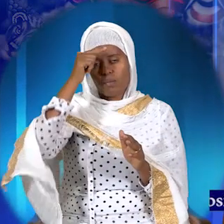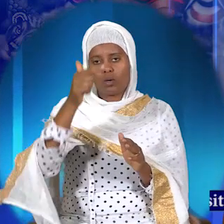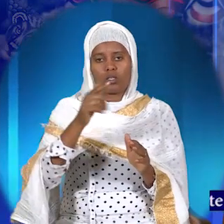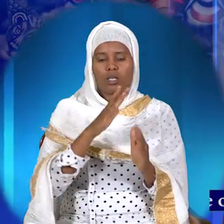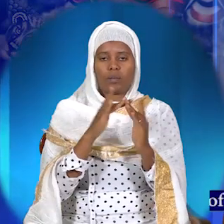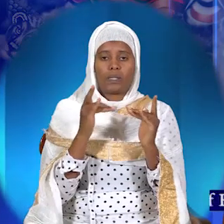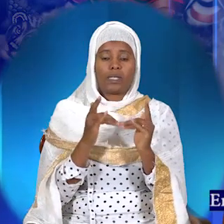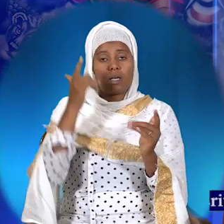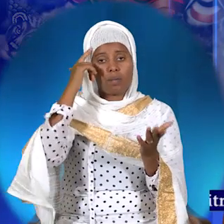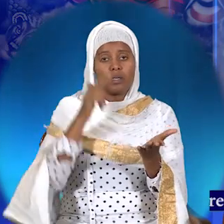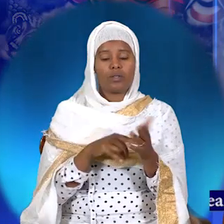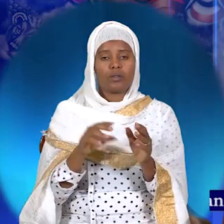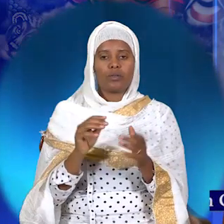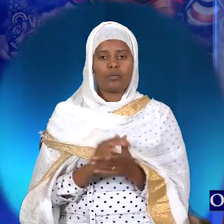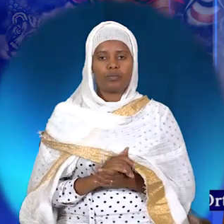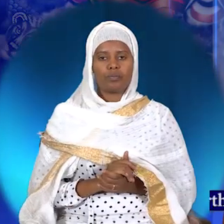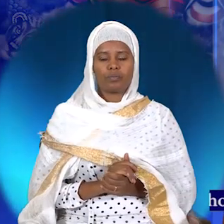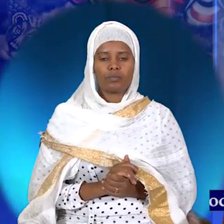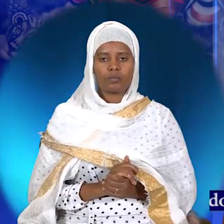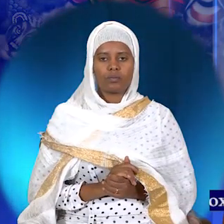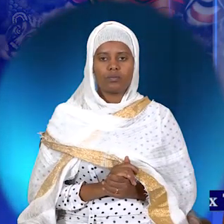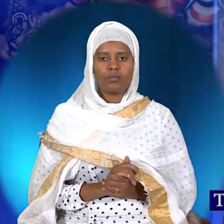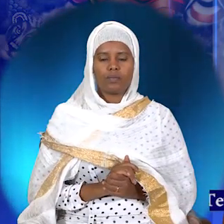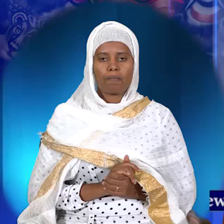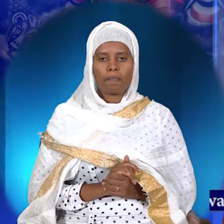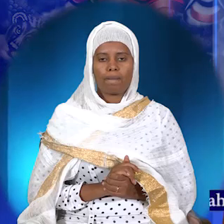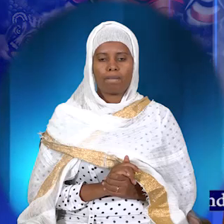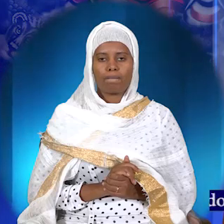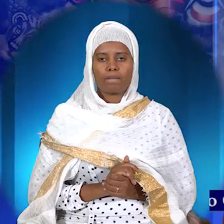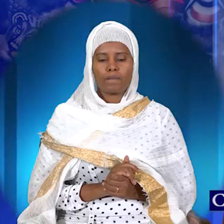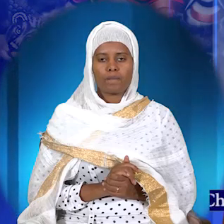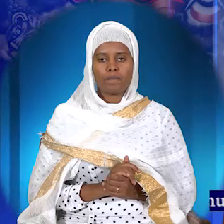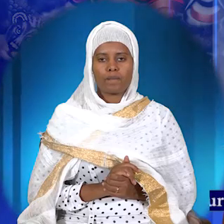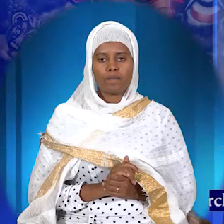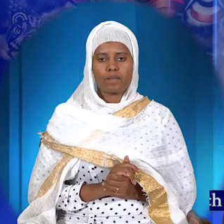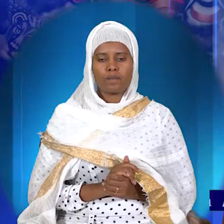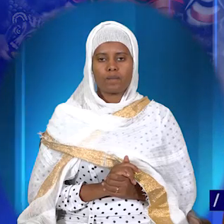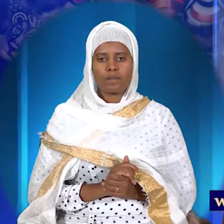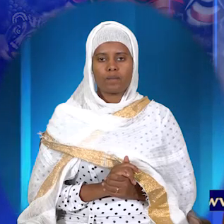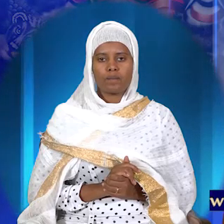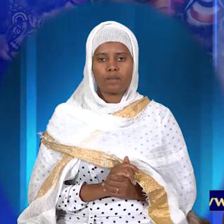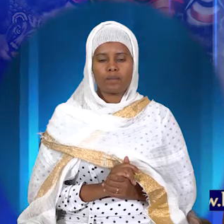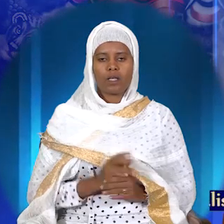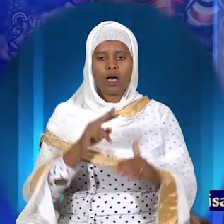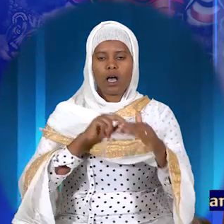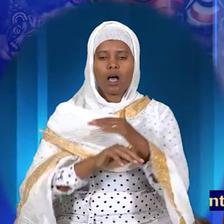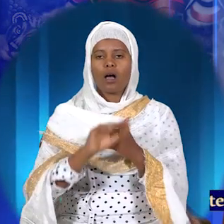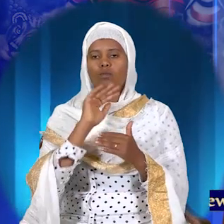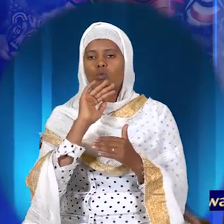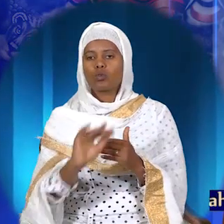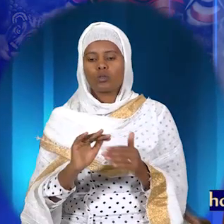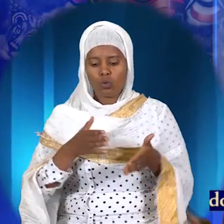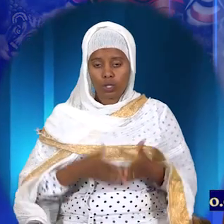ባስልዮስ ኣብ ሃይማኖተ ኣበው 34:4 ሃይማኖተ ኣበው 34:4 ብከምዚ ገሊፅዎ ኣሎ። ኣብ ንወልዲ